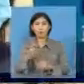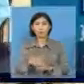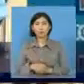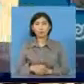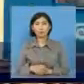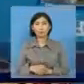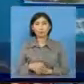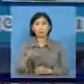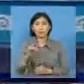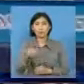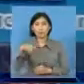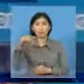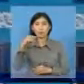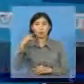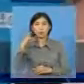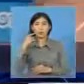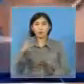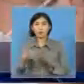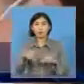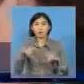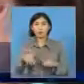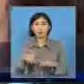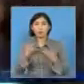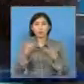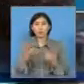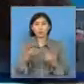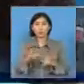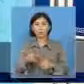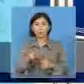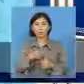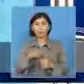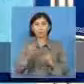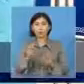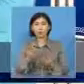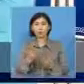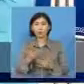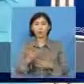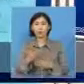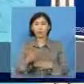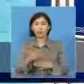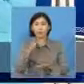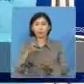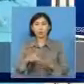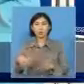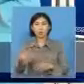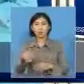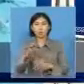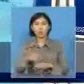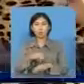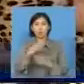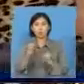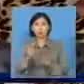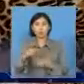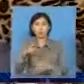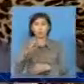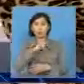отырады. Светлана қазақ саңыраулар қоғамының қаулысымен құрметті қоғам мүшесі атағына ие болған. Мұнан өзге қала облыс әкімінің марапатын алған.